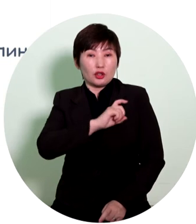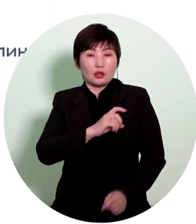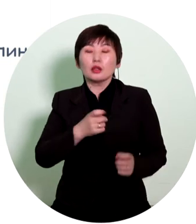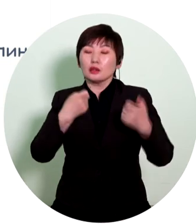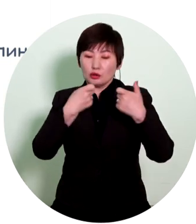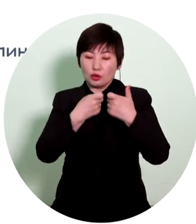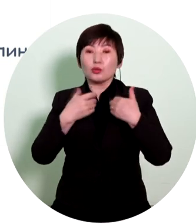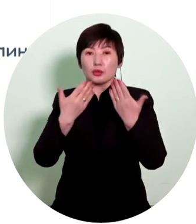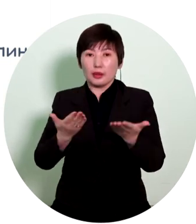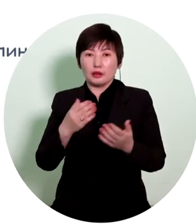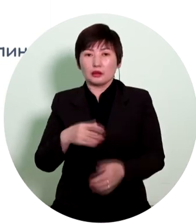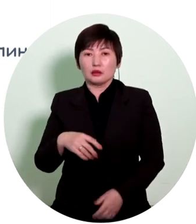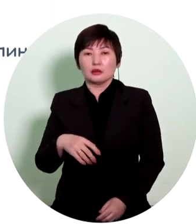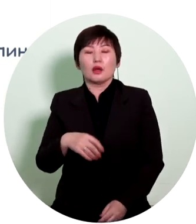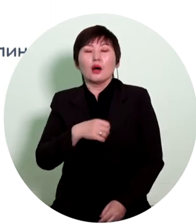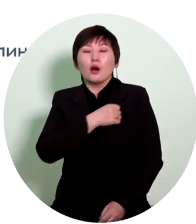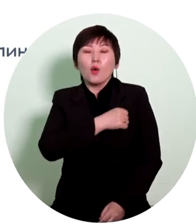би уурлаа.